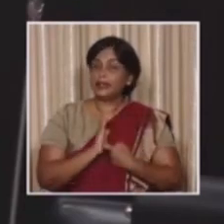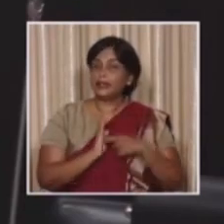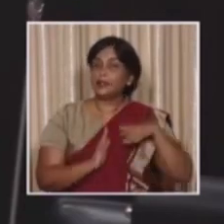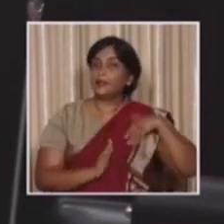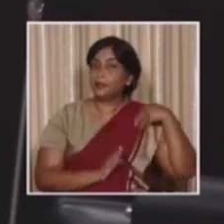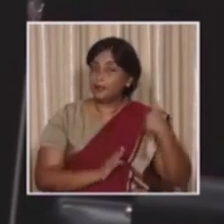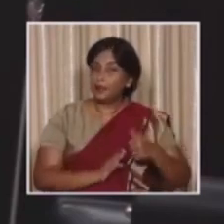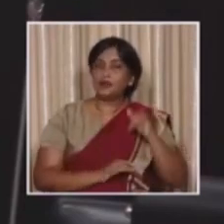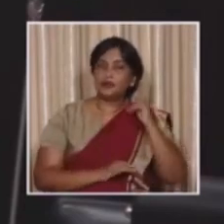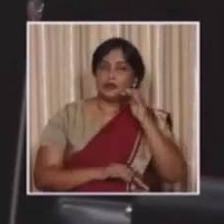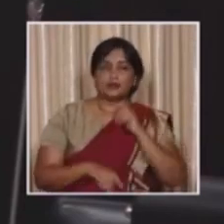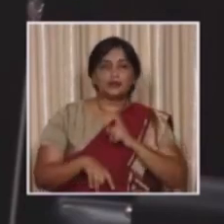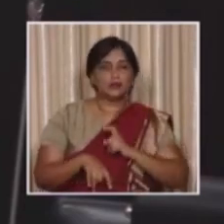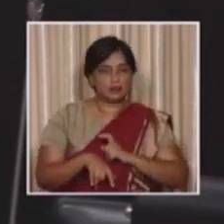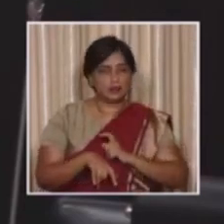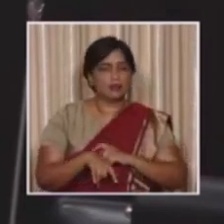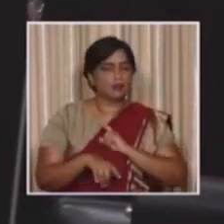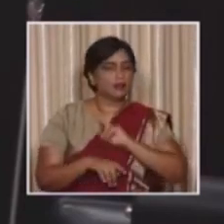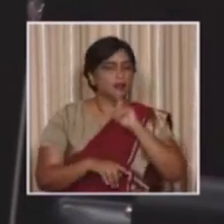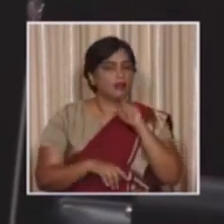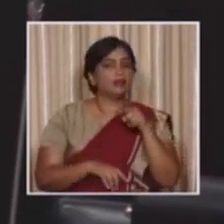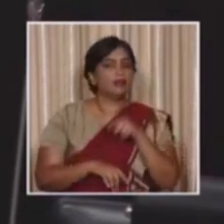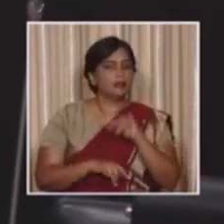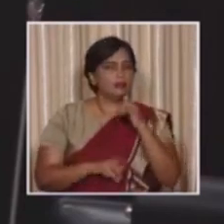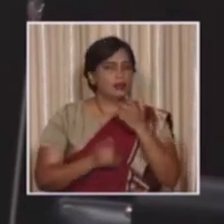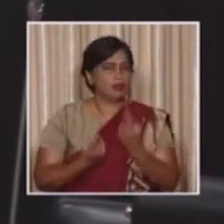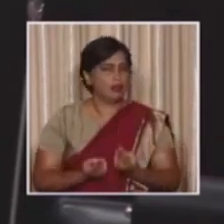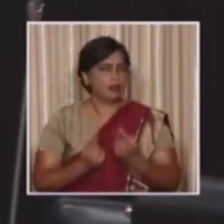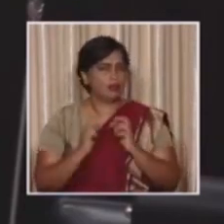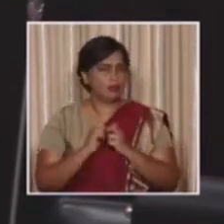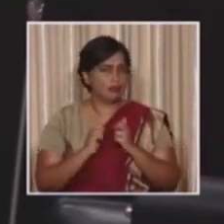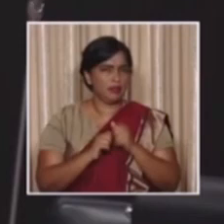கதைகளை கூற வேண்டாம். சட்டத்திற்கு அமைய தேவையான விடயம்